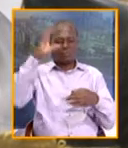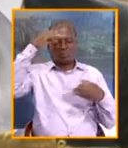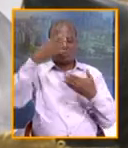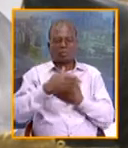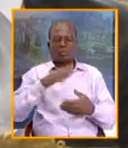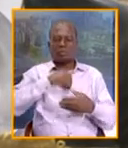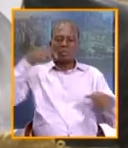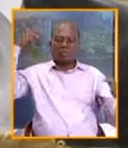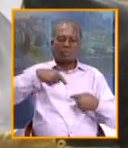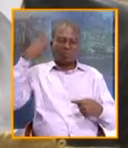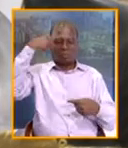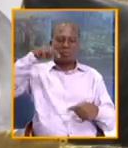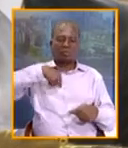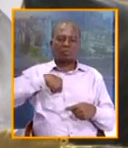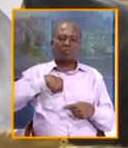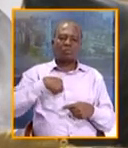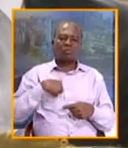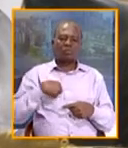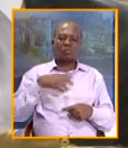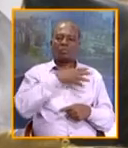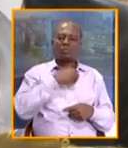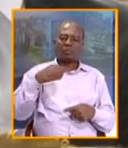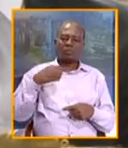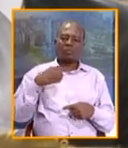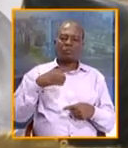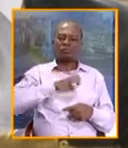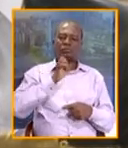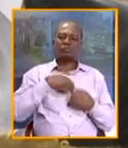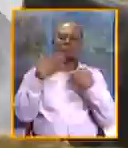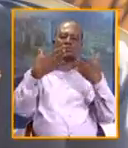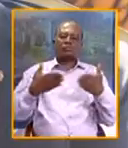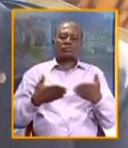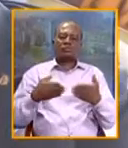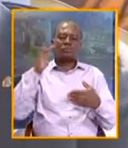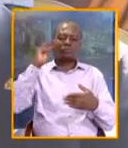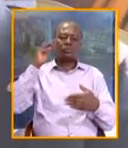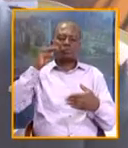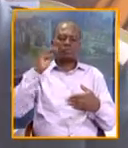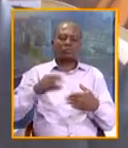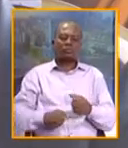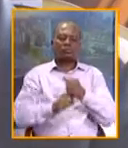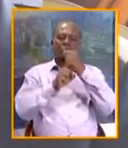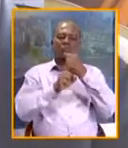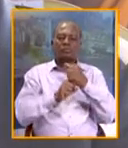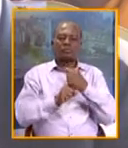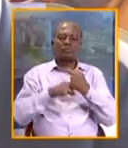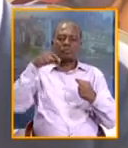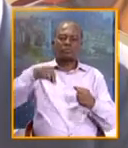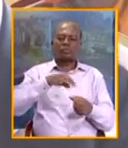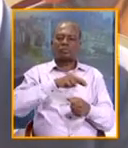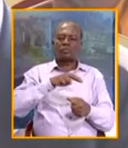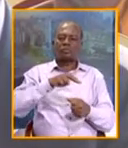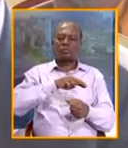véritable choc pour moi je vous remercie du message de soutien que vous